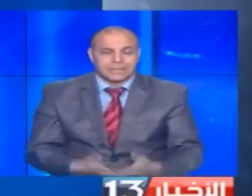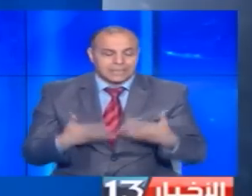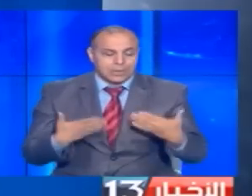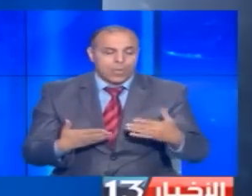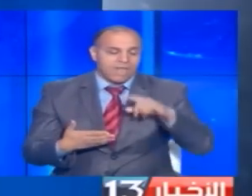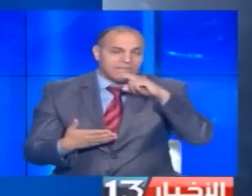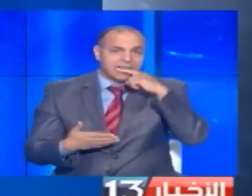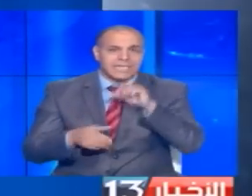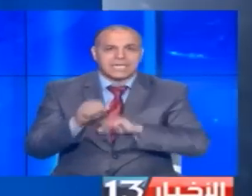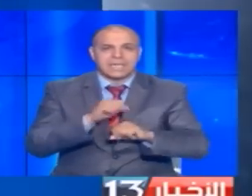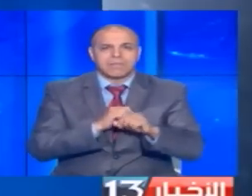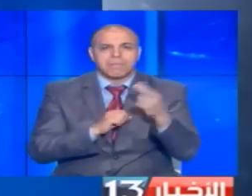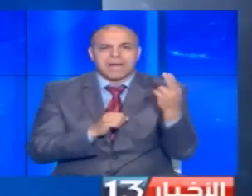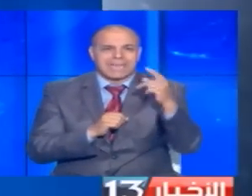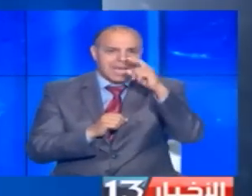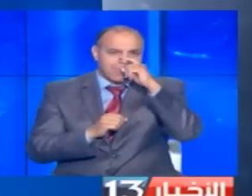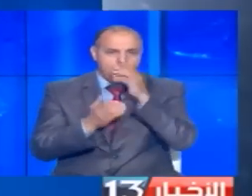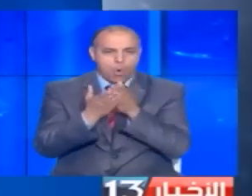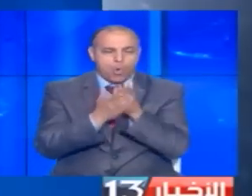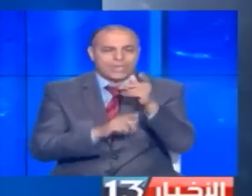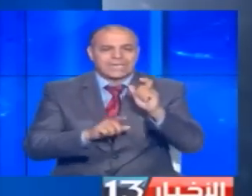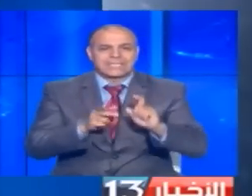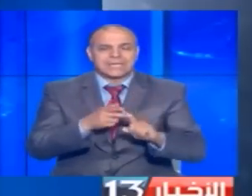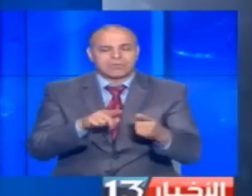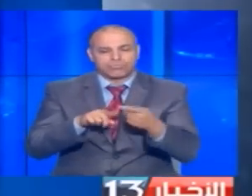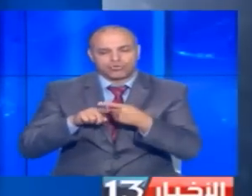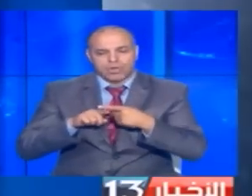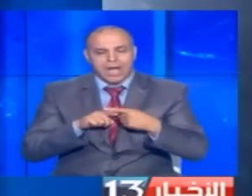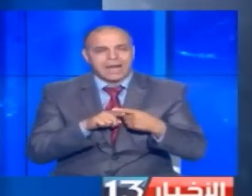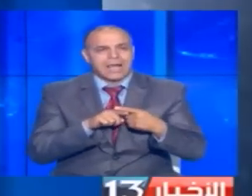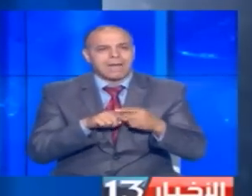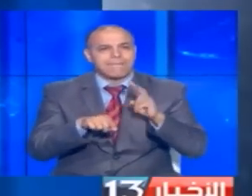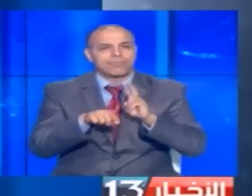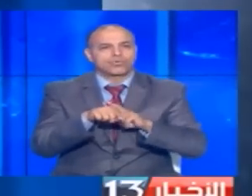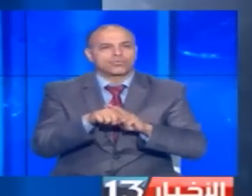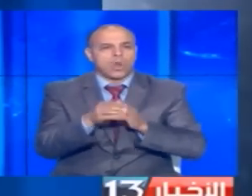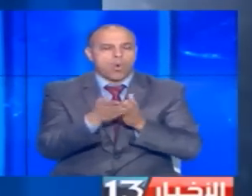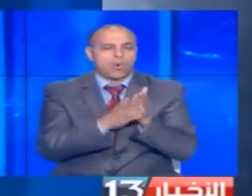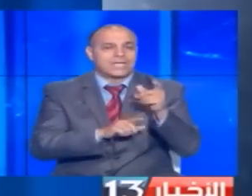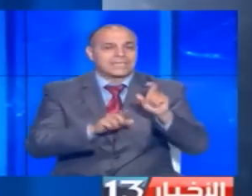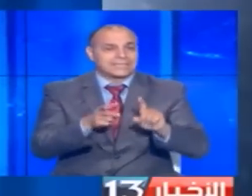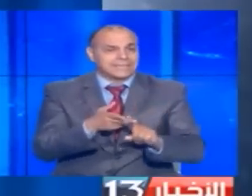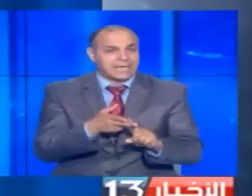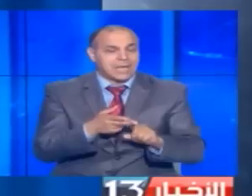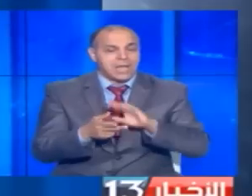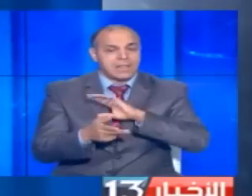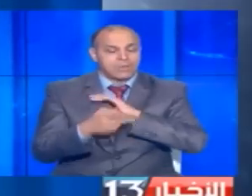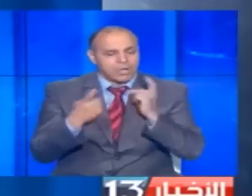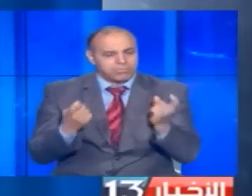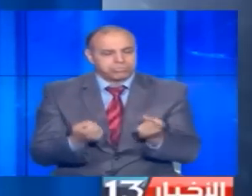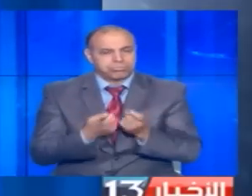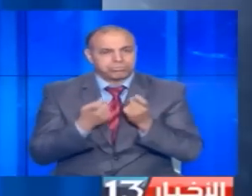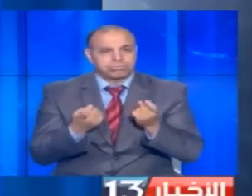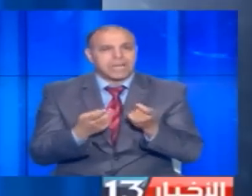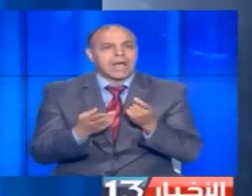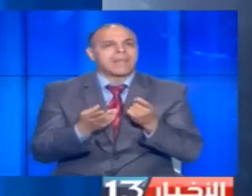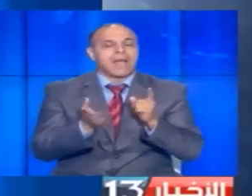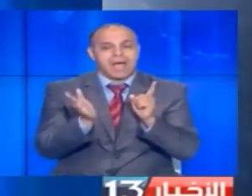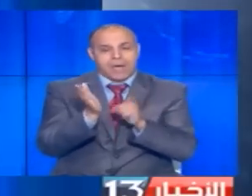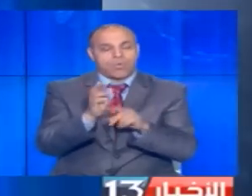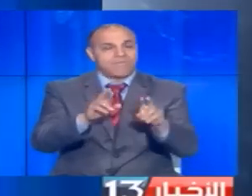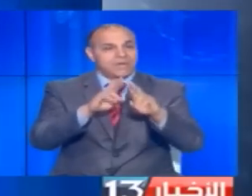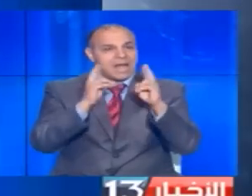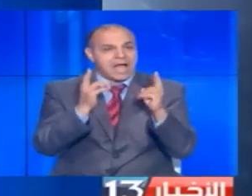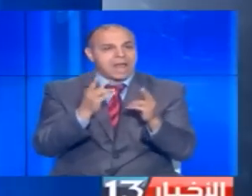في جابس نظم المعهد العربي لحقوق الإنسان بالشراكة مع المفوضية السامية لحقوق الإنسان دورة تدريبية حول القانون